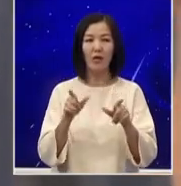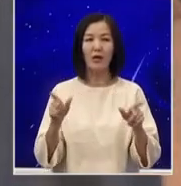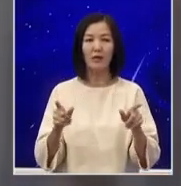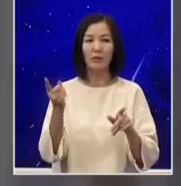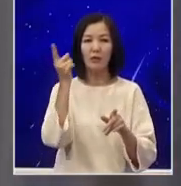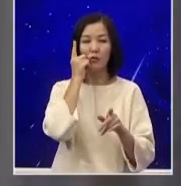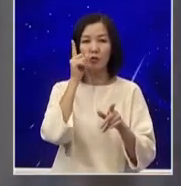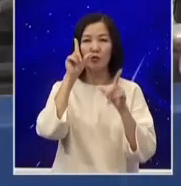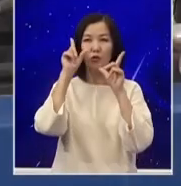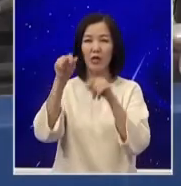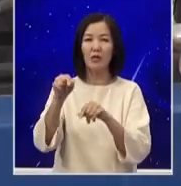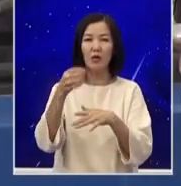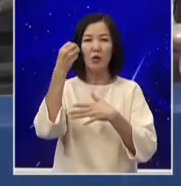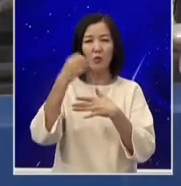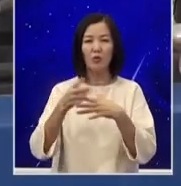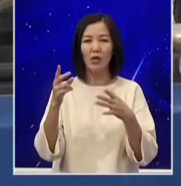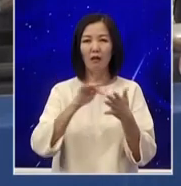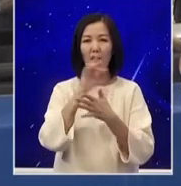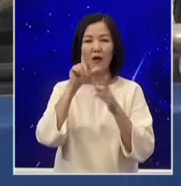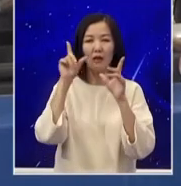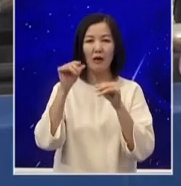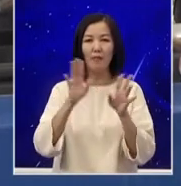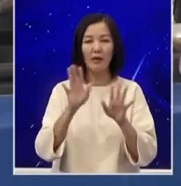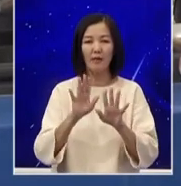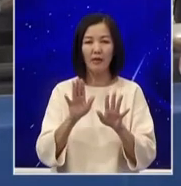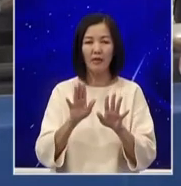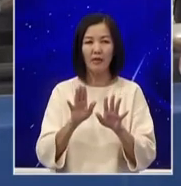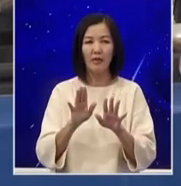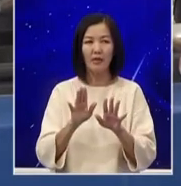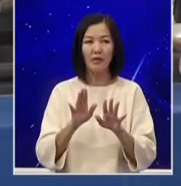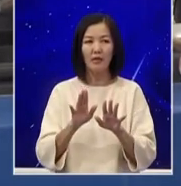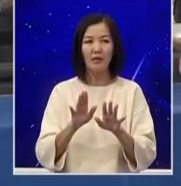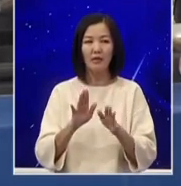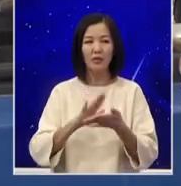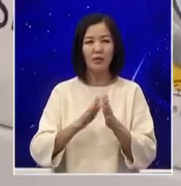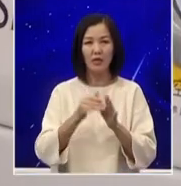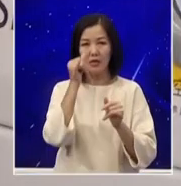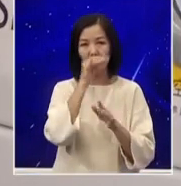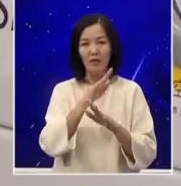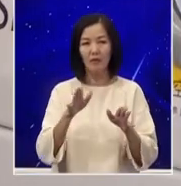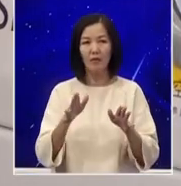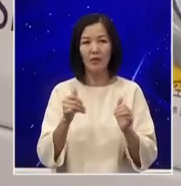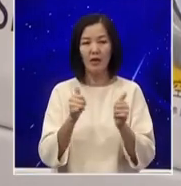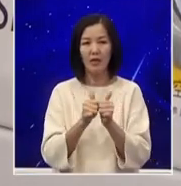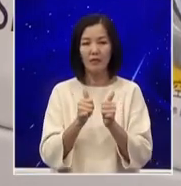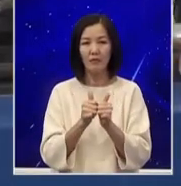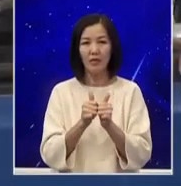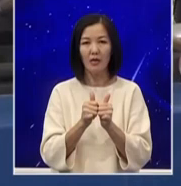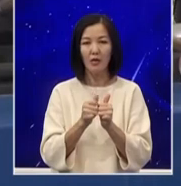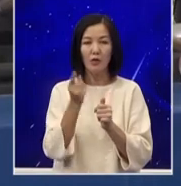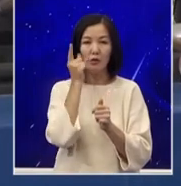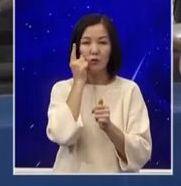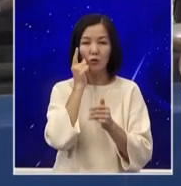кішін, сонау 300 километр, 400 километр қалаға барға, әркім көп адам жағдайда келе бермейді. Қасыма сотқыған